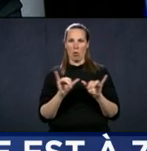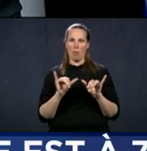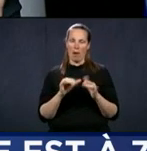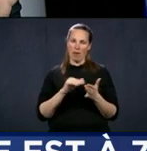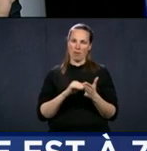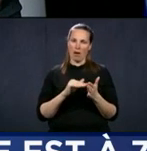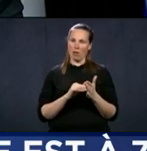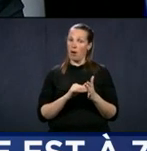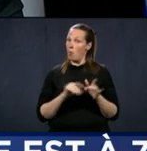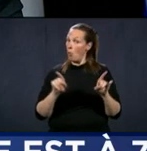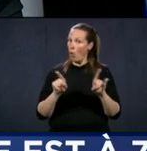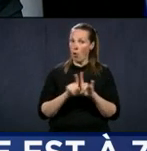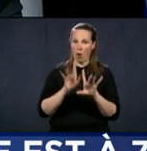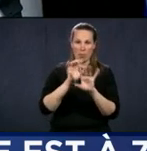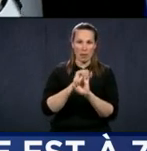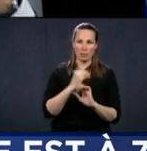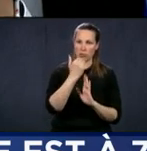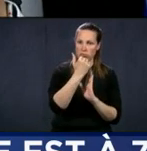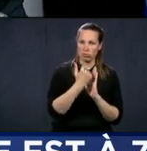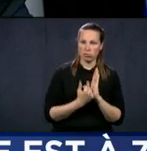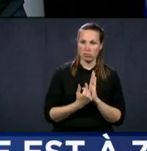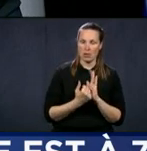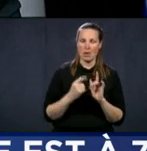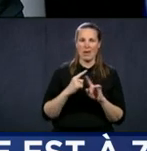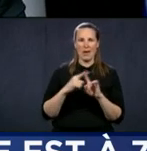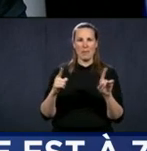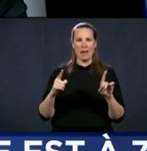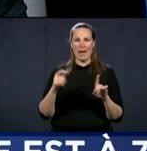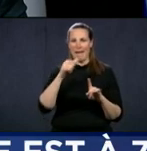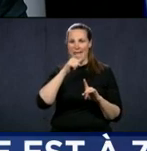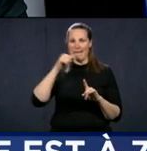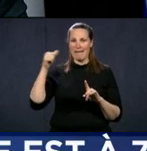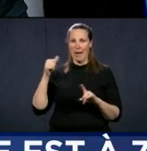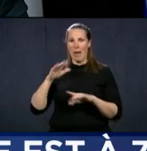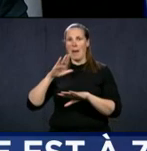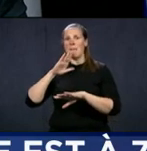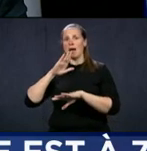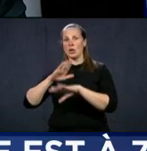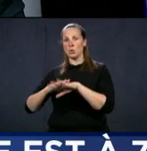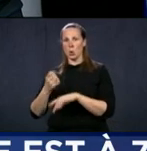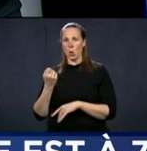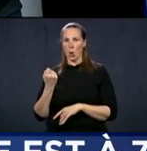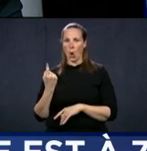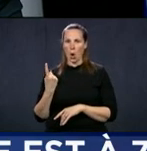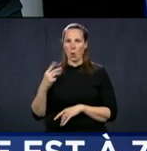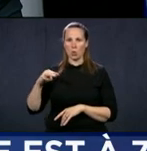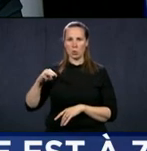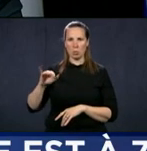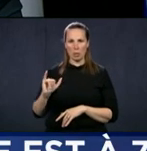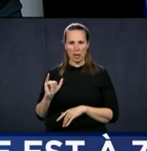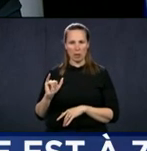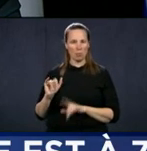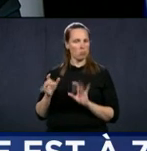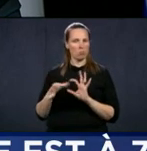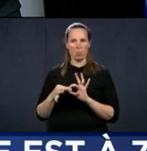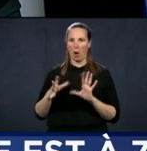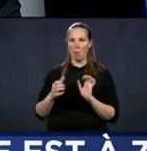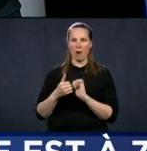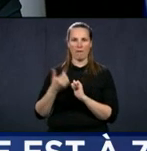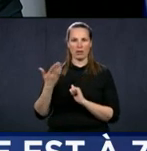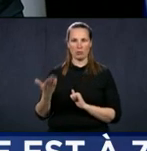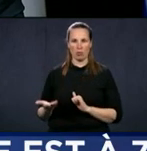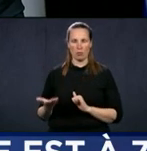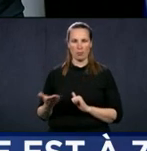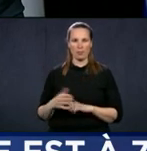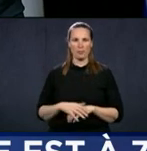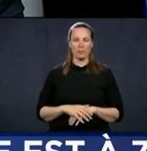Là, les mêmes éléments, mais c'est pas ça qui était visé par le 11 mais ici, dans un certain